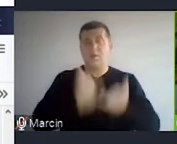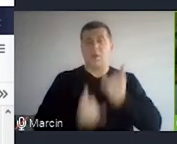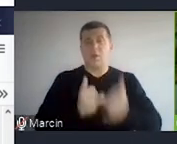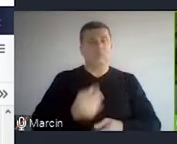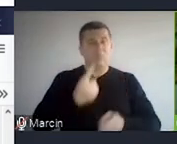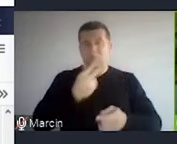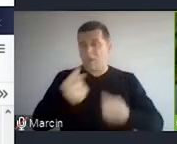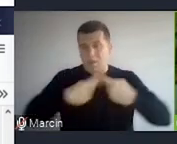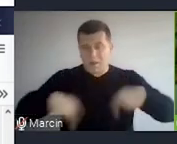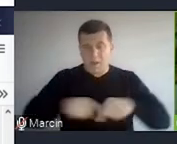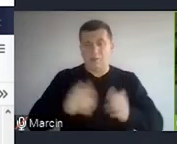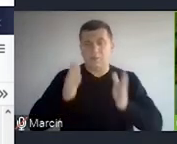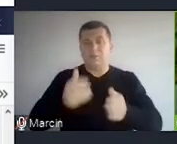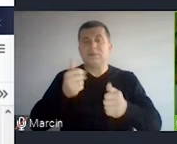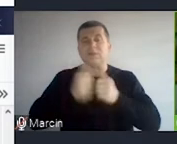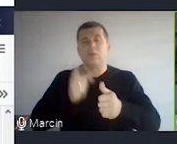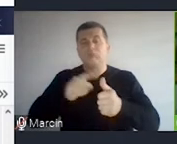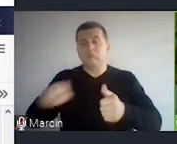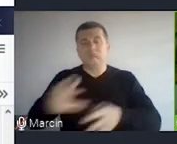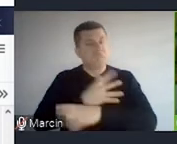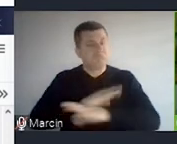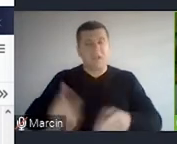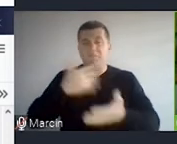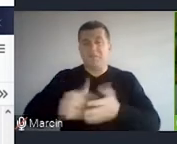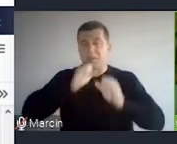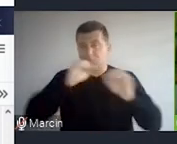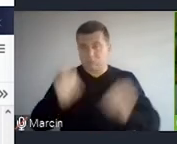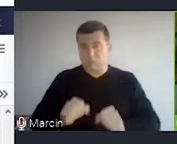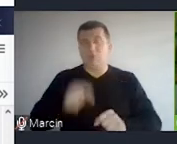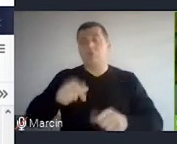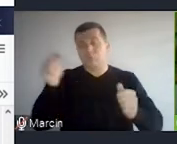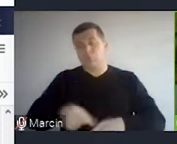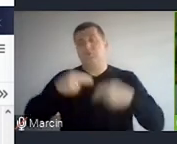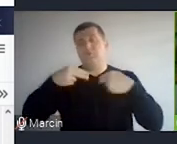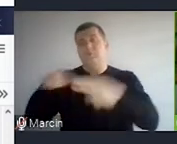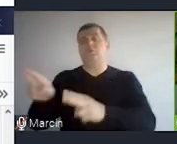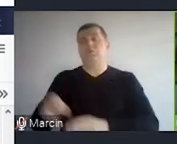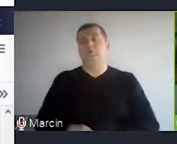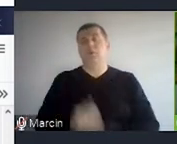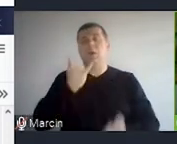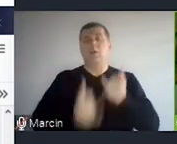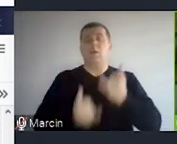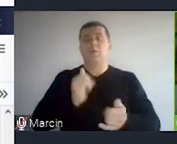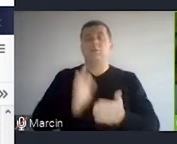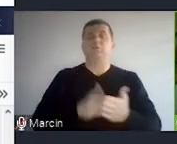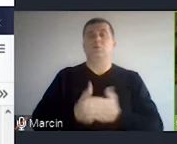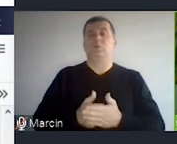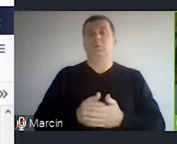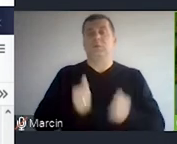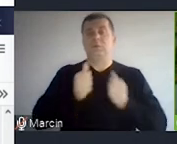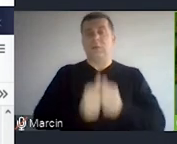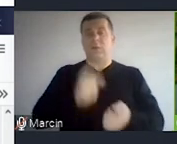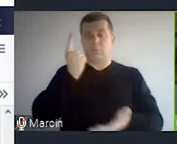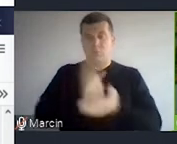nie zrealizowano jakichś zadań i nie poniesiono wydatków, tak. Jeśli natomiast zadania